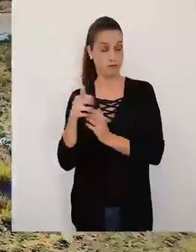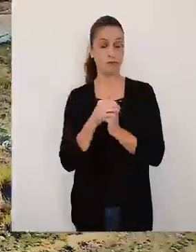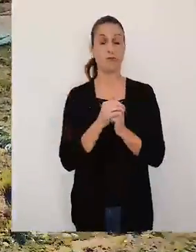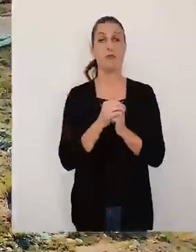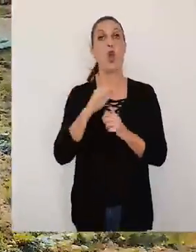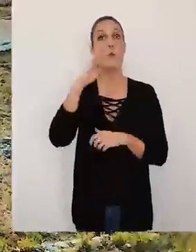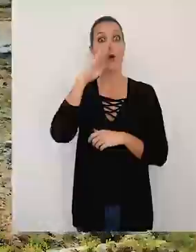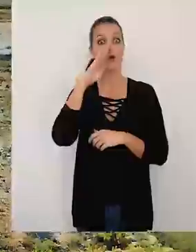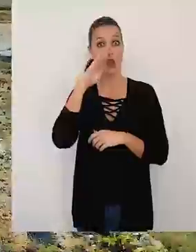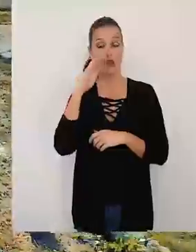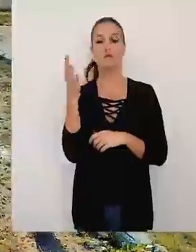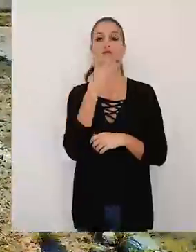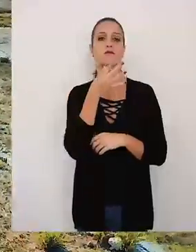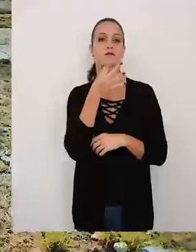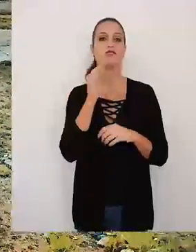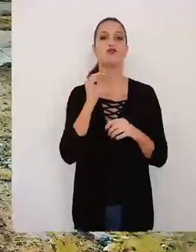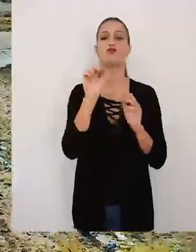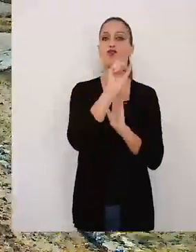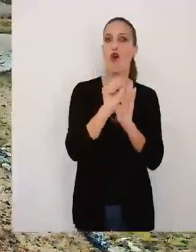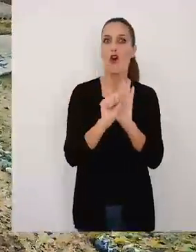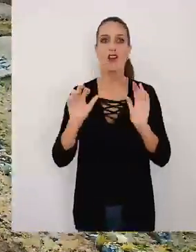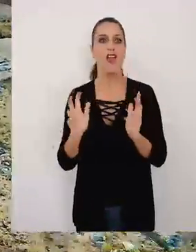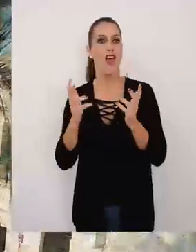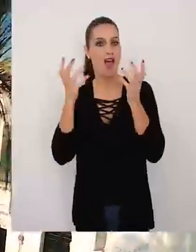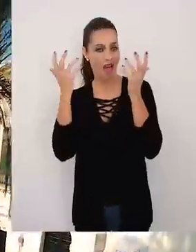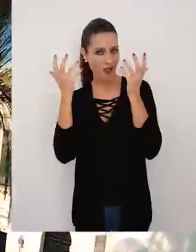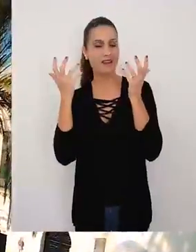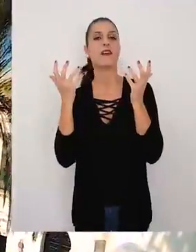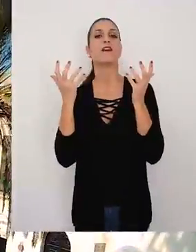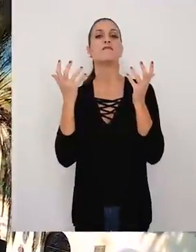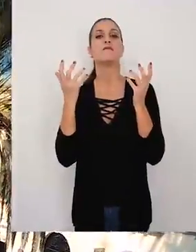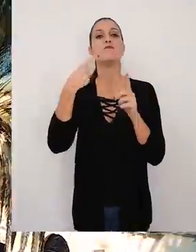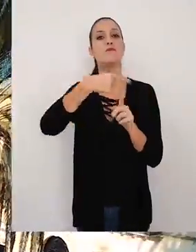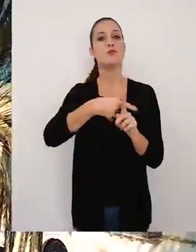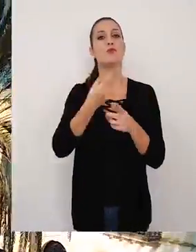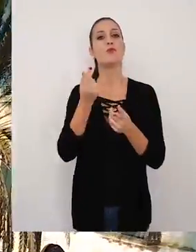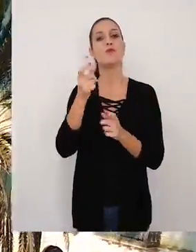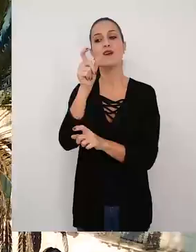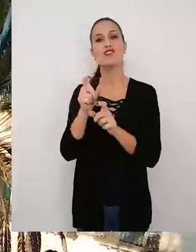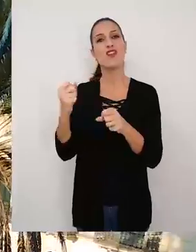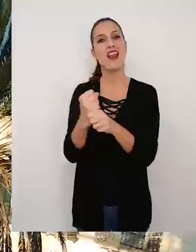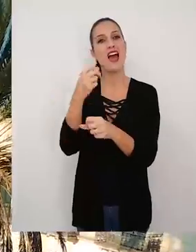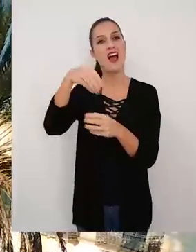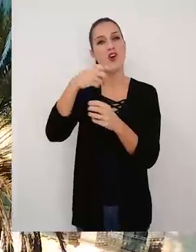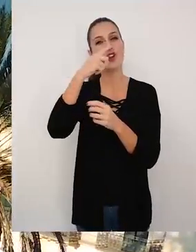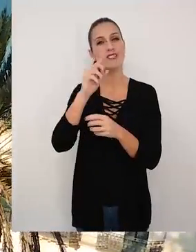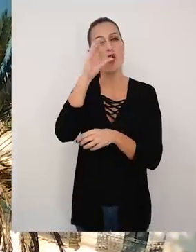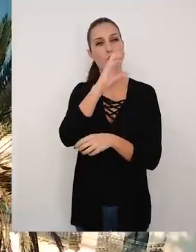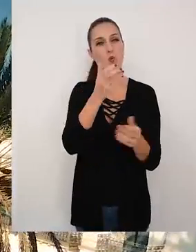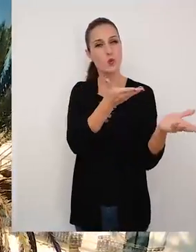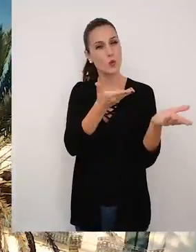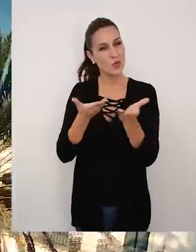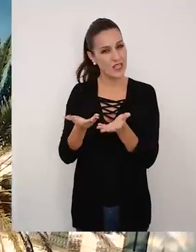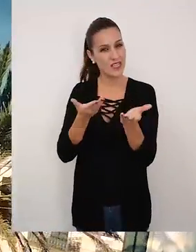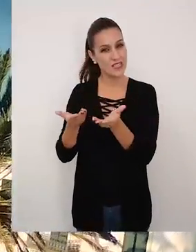A Poggiardo la bellezza storico-artistica fa sintesi con la professionalità dell'accoglienza, una comunità che ha posto